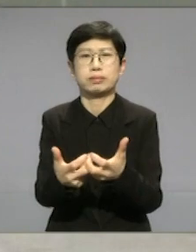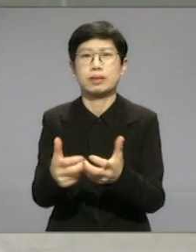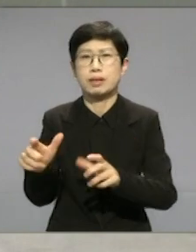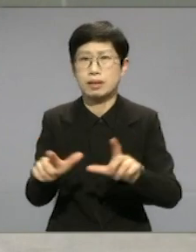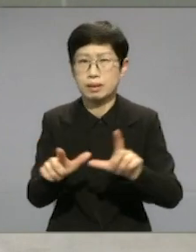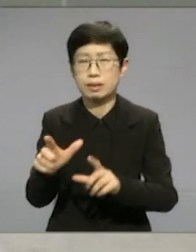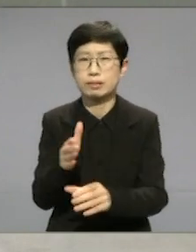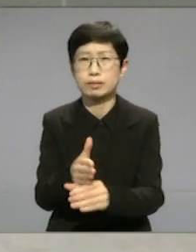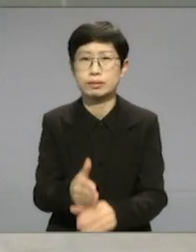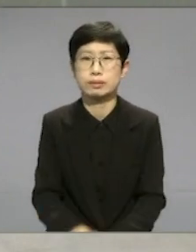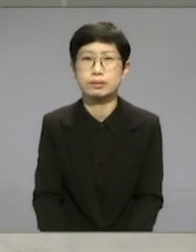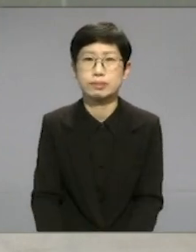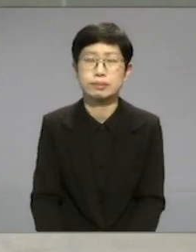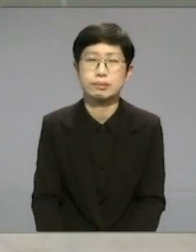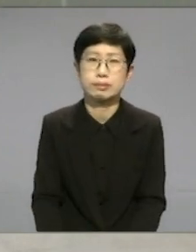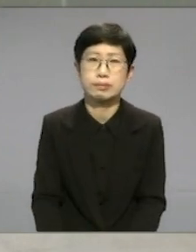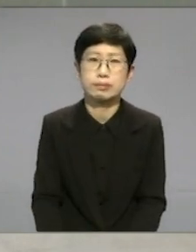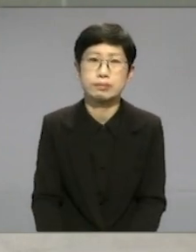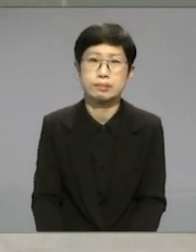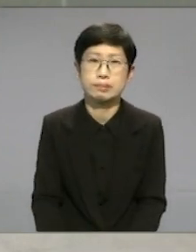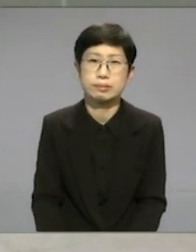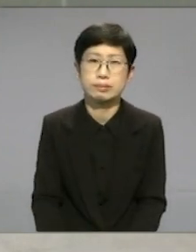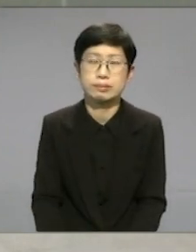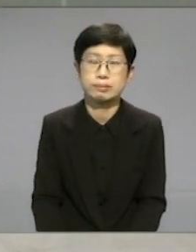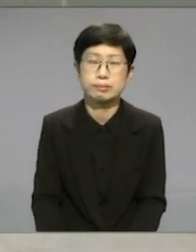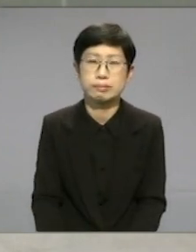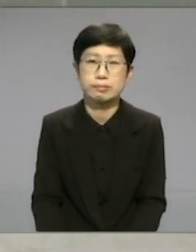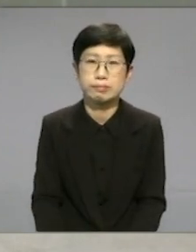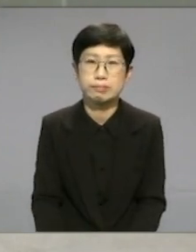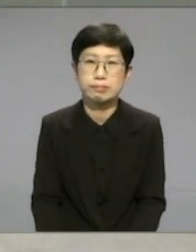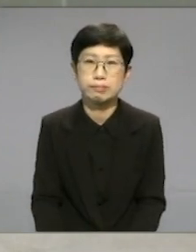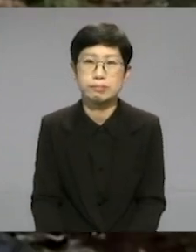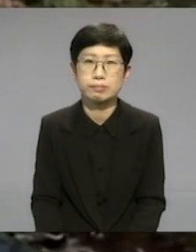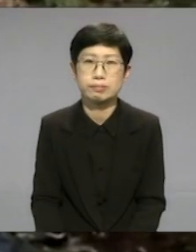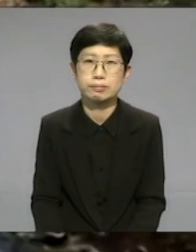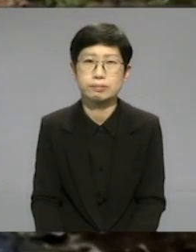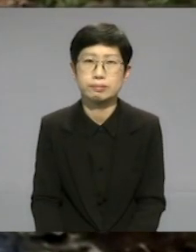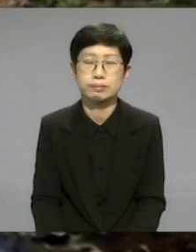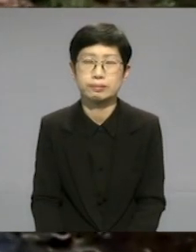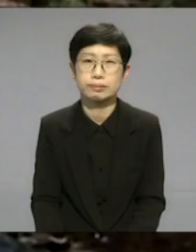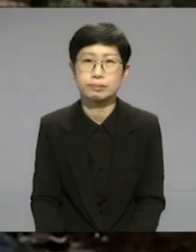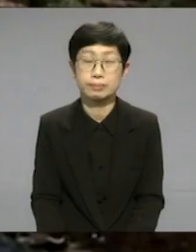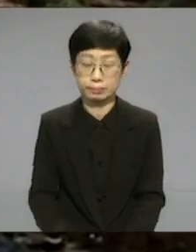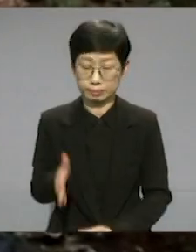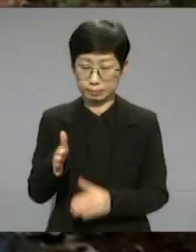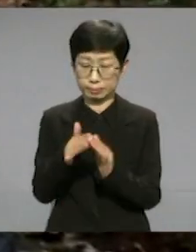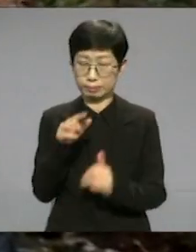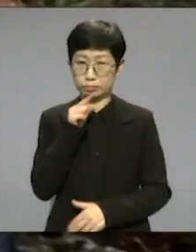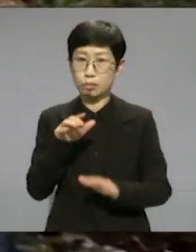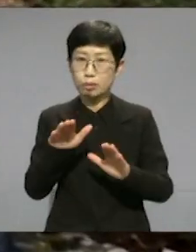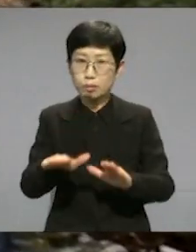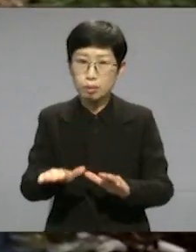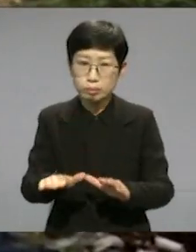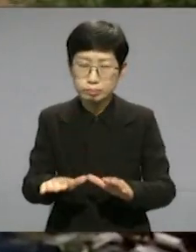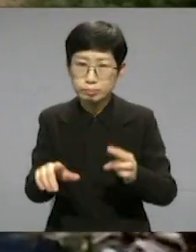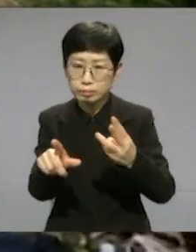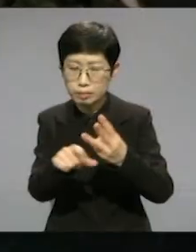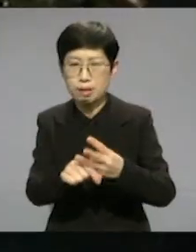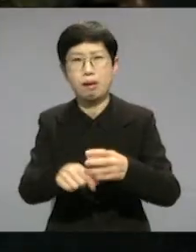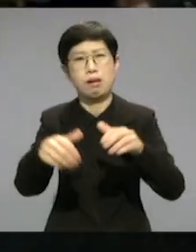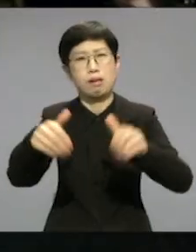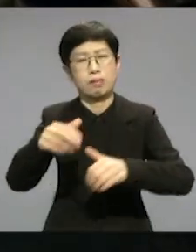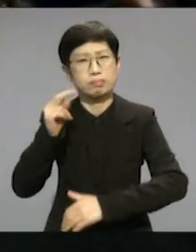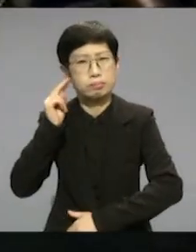né, atendendo as pessoas porque os hospitais estão superlotados, seja hospitais públicos ou os privados. 전문가들은 이번 달에 폭우가 잦았기